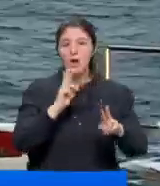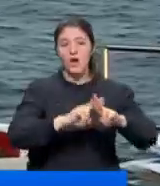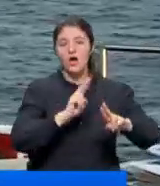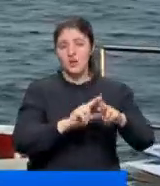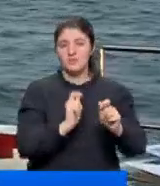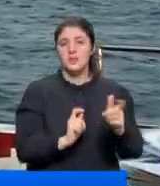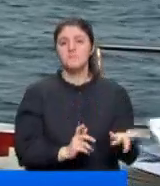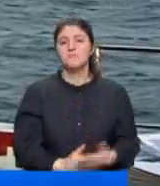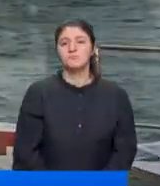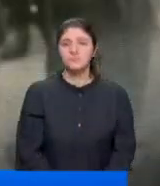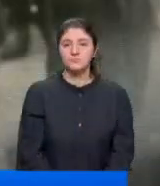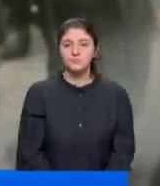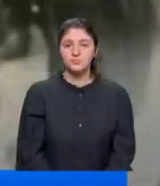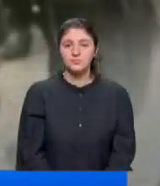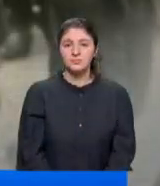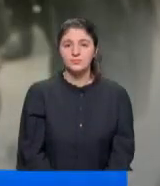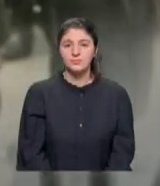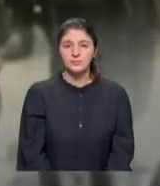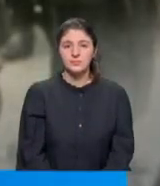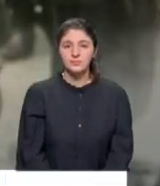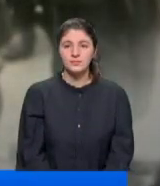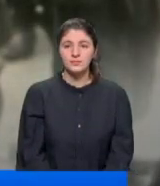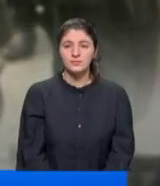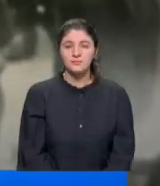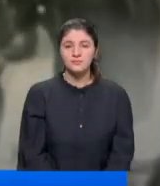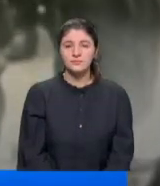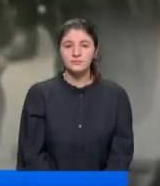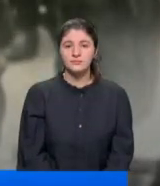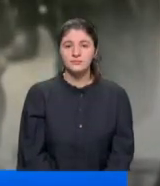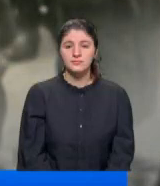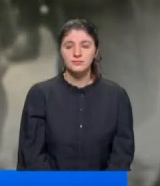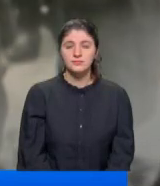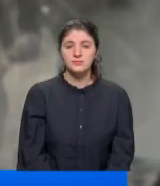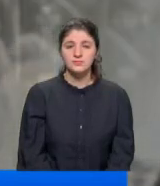öğretelim bu Hey Onbeşli Onbeşli